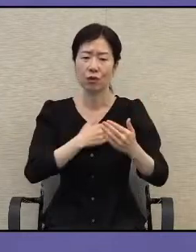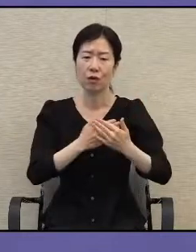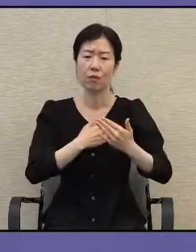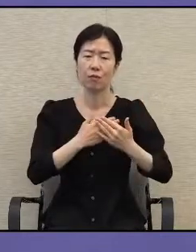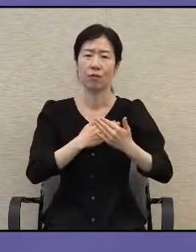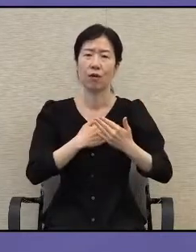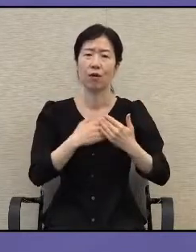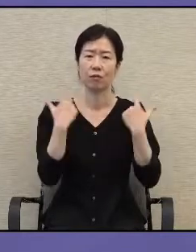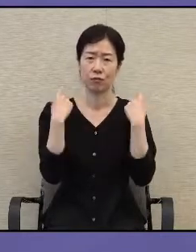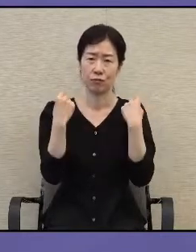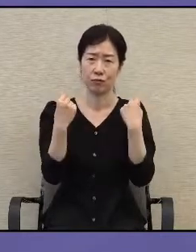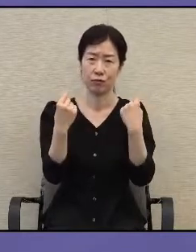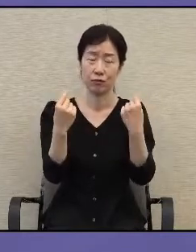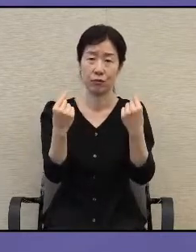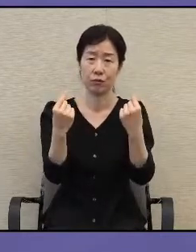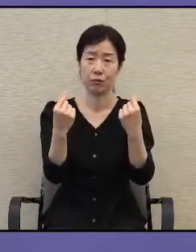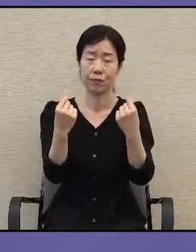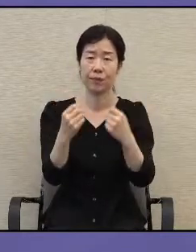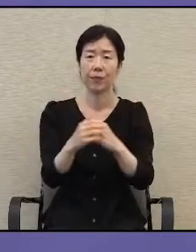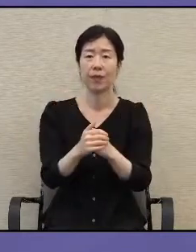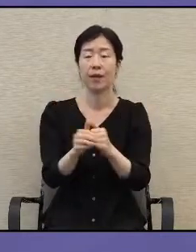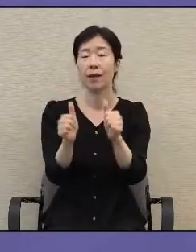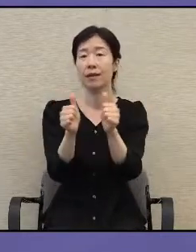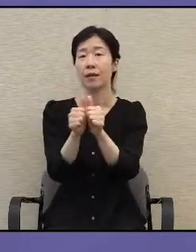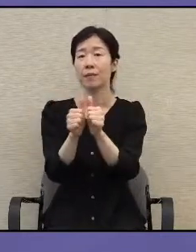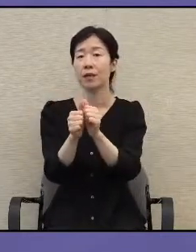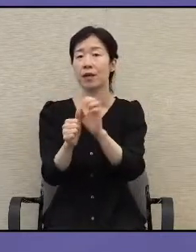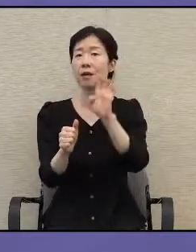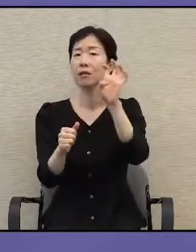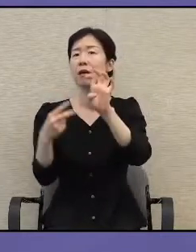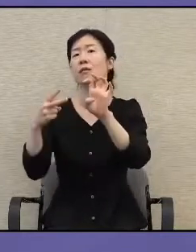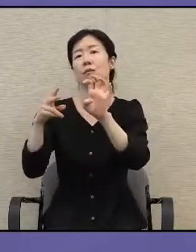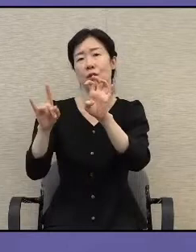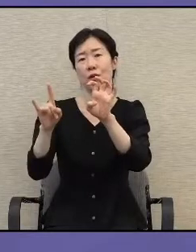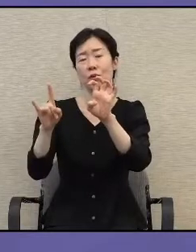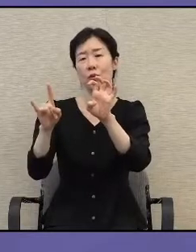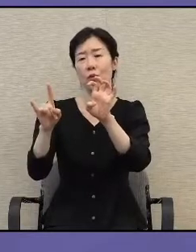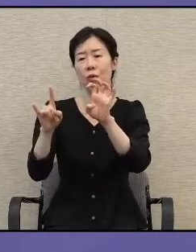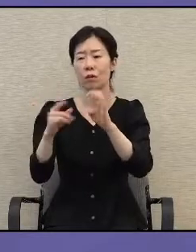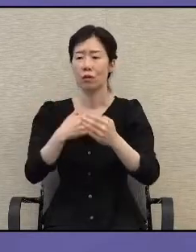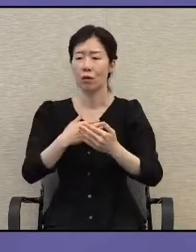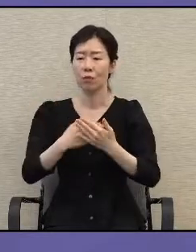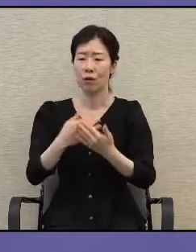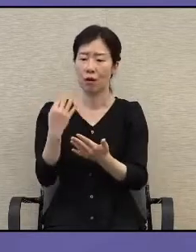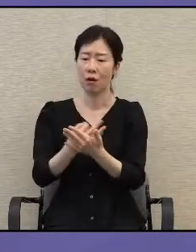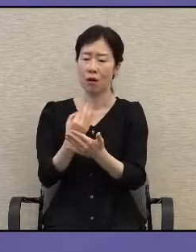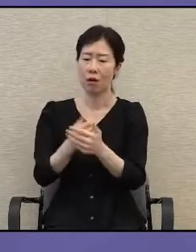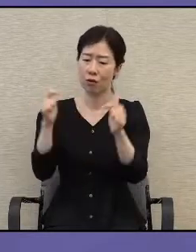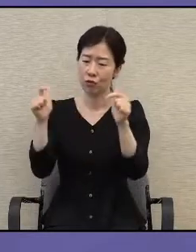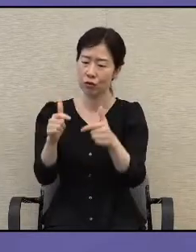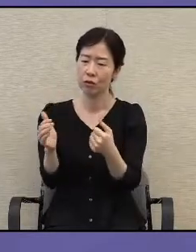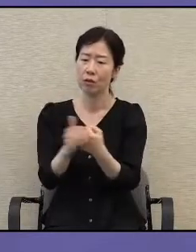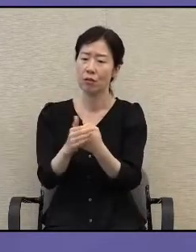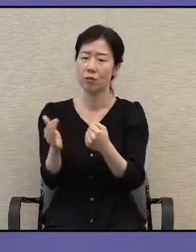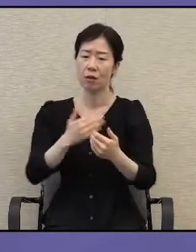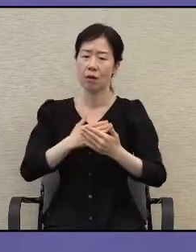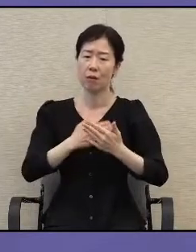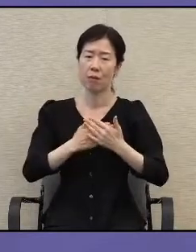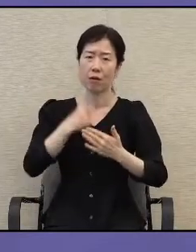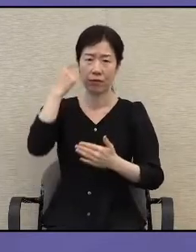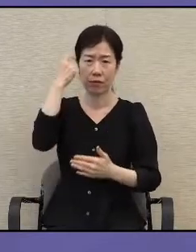여기고요. 그리고 40대도 이렇게 지금 상승 곡선으로 가고 있는 이 측면을 좀 주목할 필요가